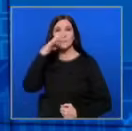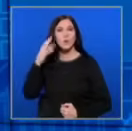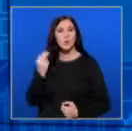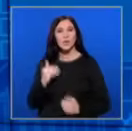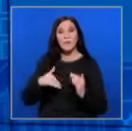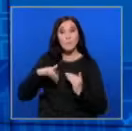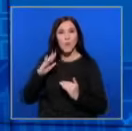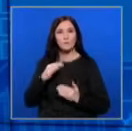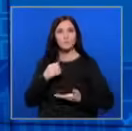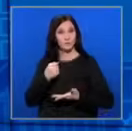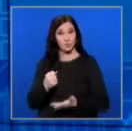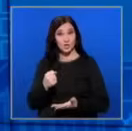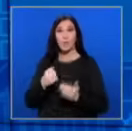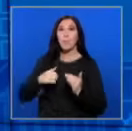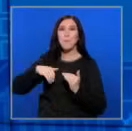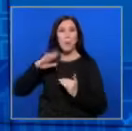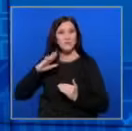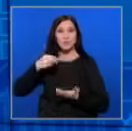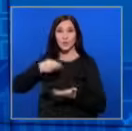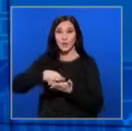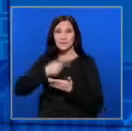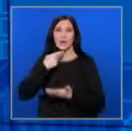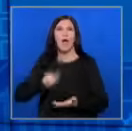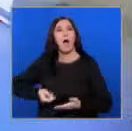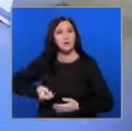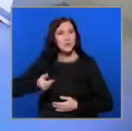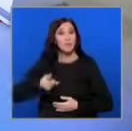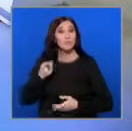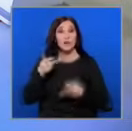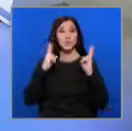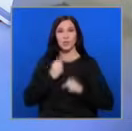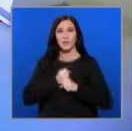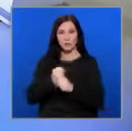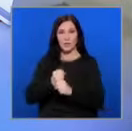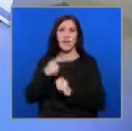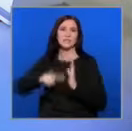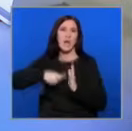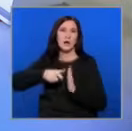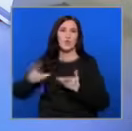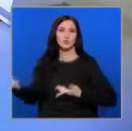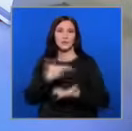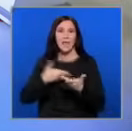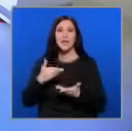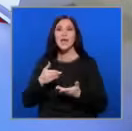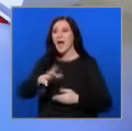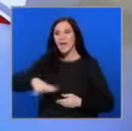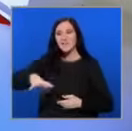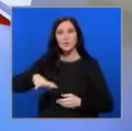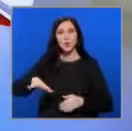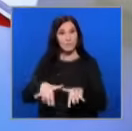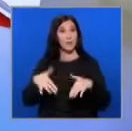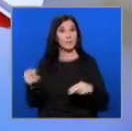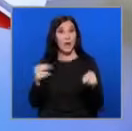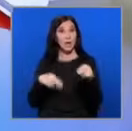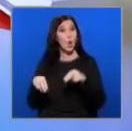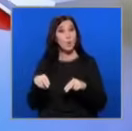$200 милиона повече в бюджета от по-високи такси за хазарта. Това решиха депутатите на извънредно заседание на ресорната парламентарна